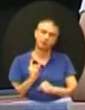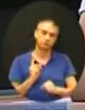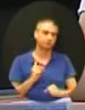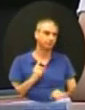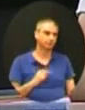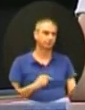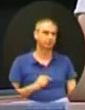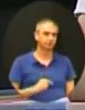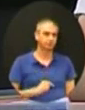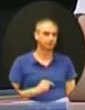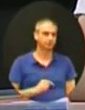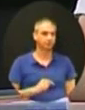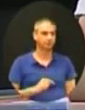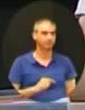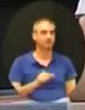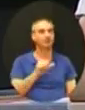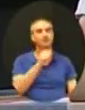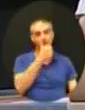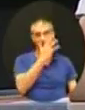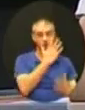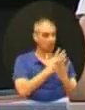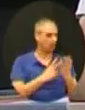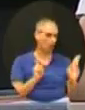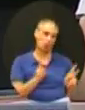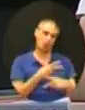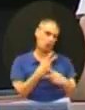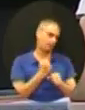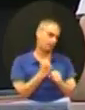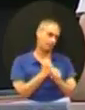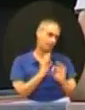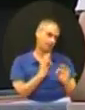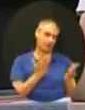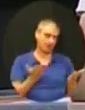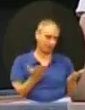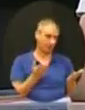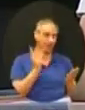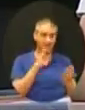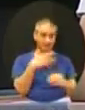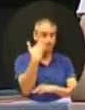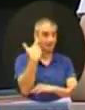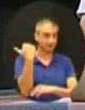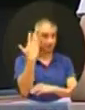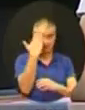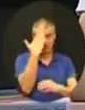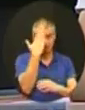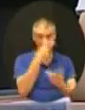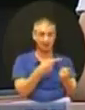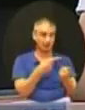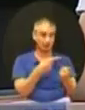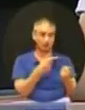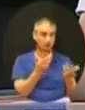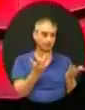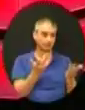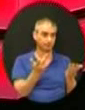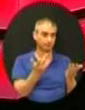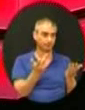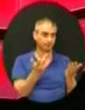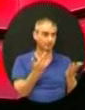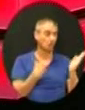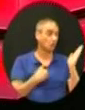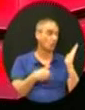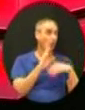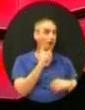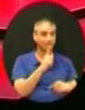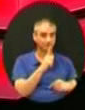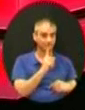הם לא, יש כאלה שלא מסוגלים לעבוד, כי הרי גם המדינה הכירה בהם, הרי לרוב